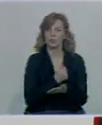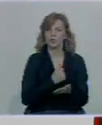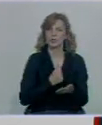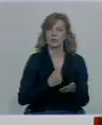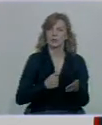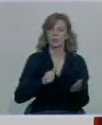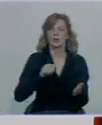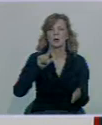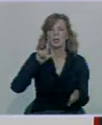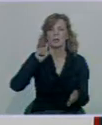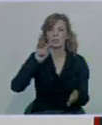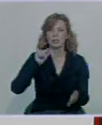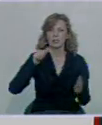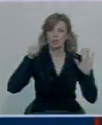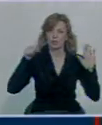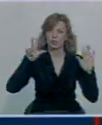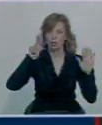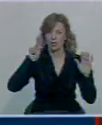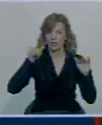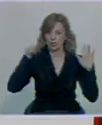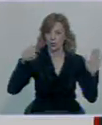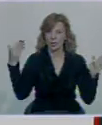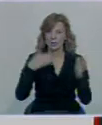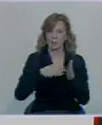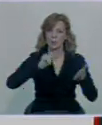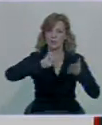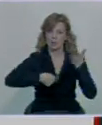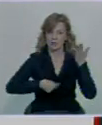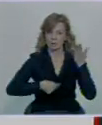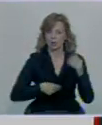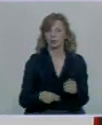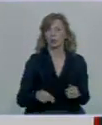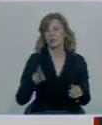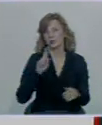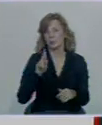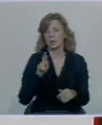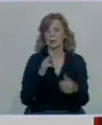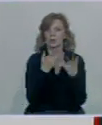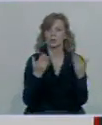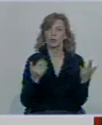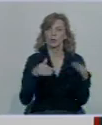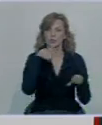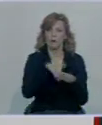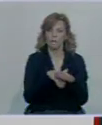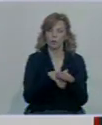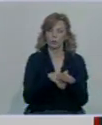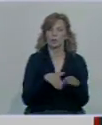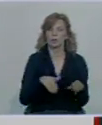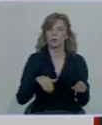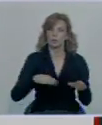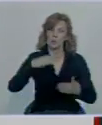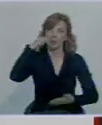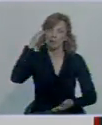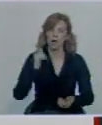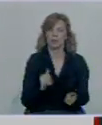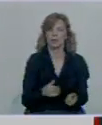semnături, 36.120. Ne așteptăm ca numărul de voturi la alegeri să fie mai mare decât asta. Ne așteptăm să luăm peste 50%.